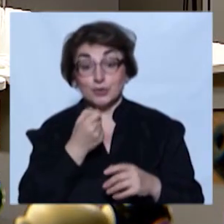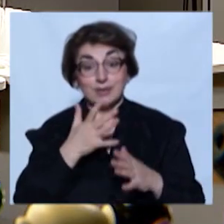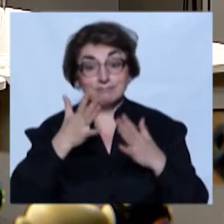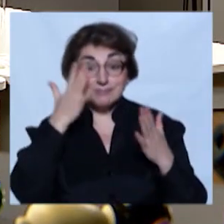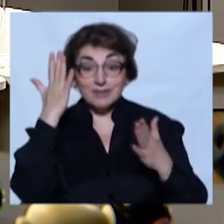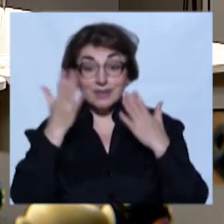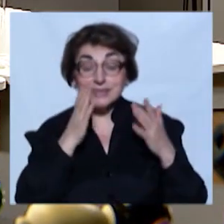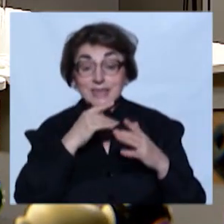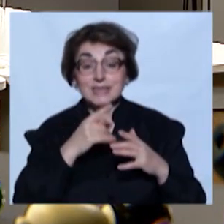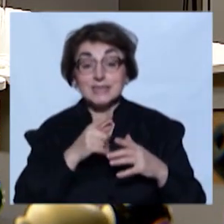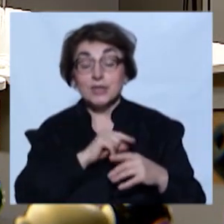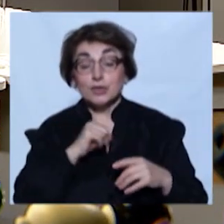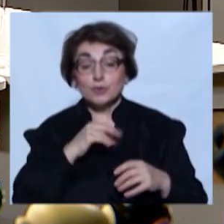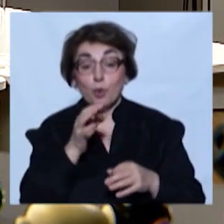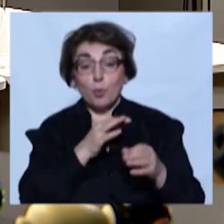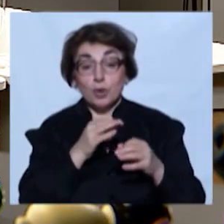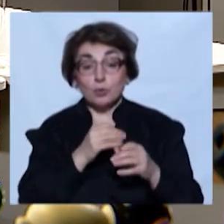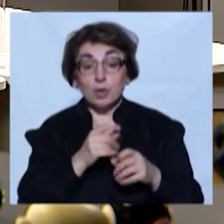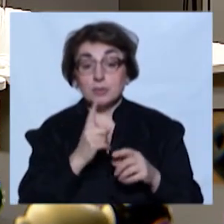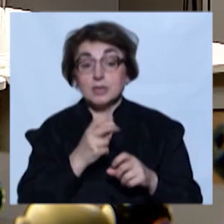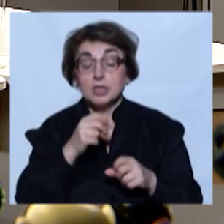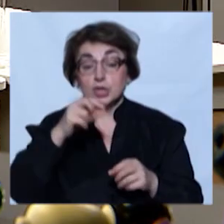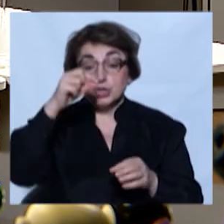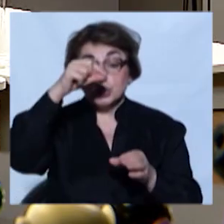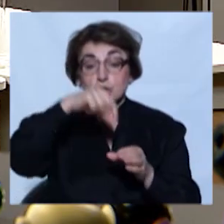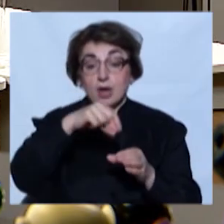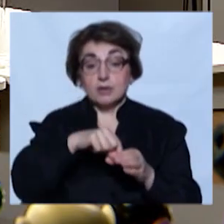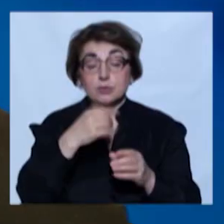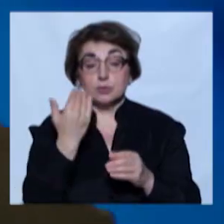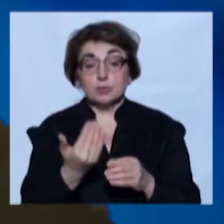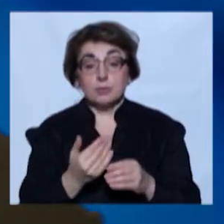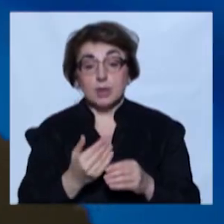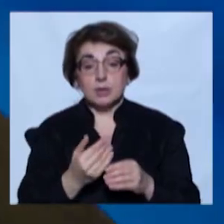წყლის მოლეკულები ჩემთან ერთად. ჩავაწვეთოთ მასში